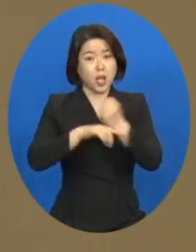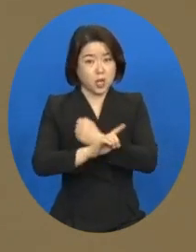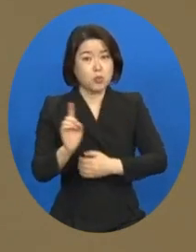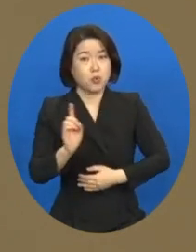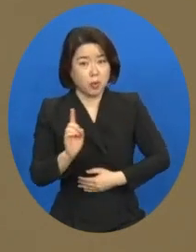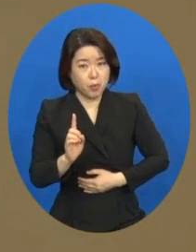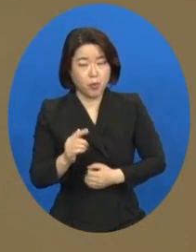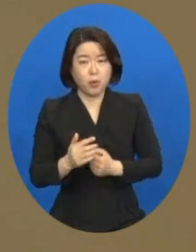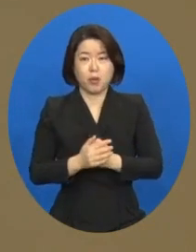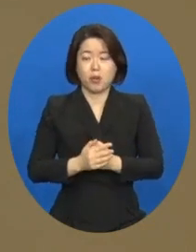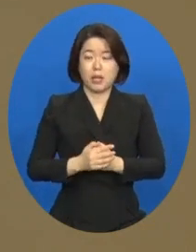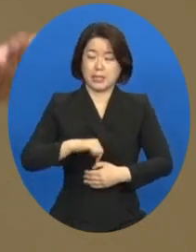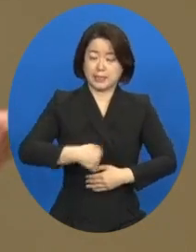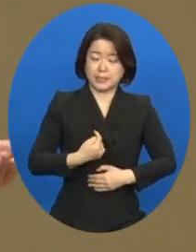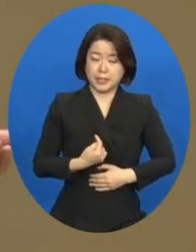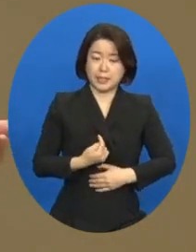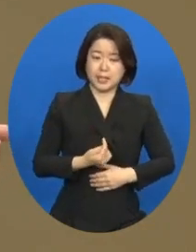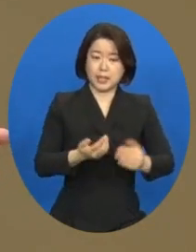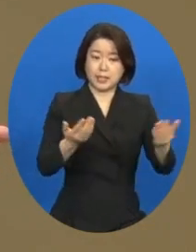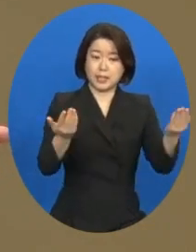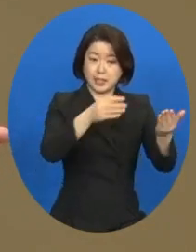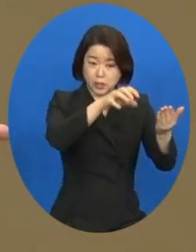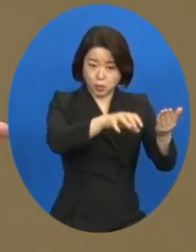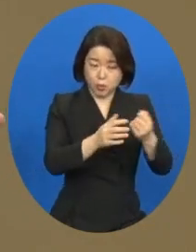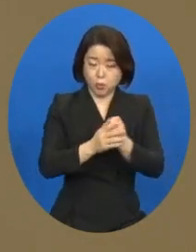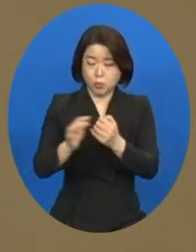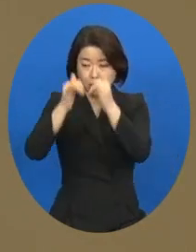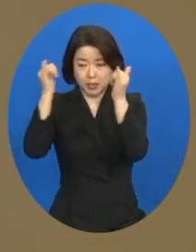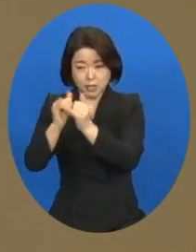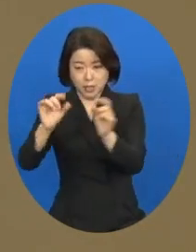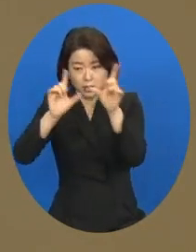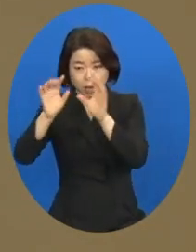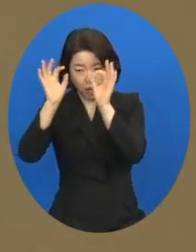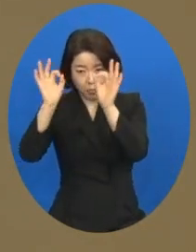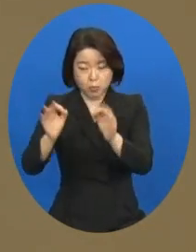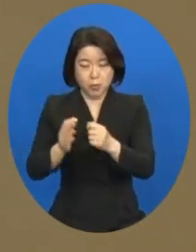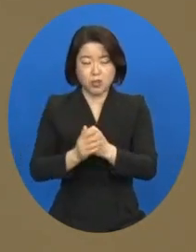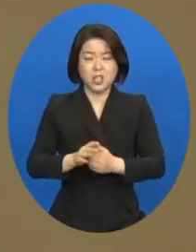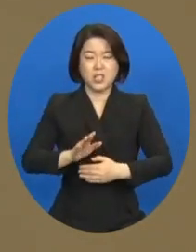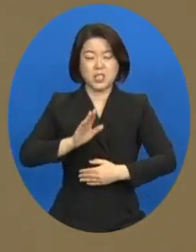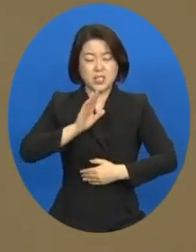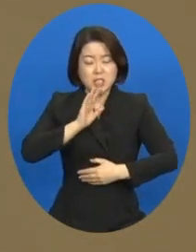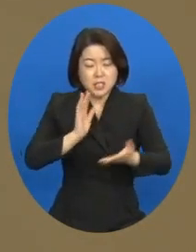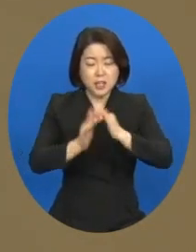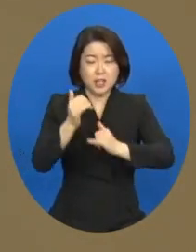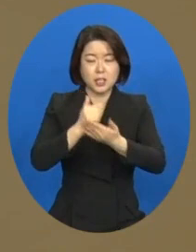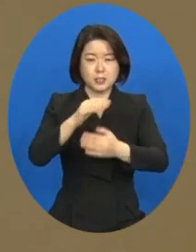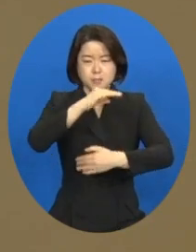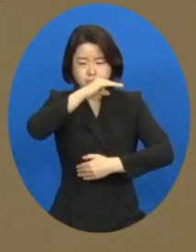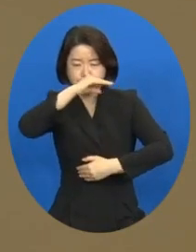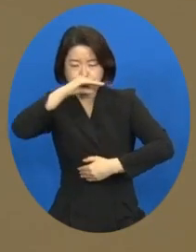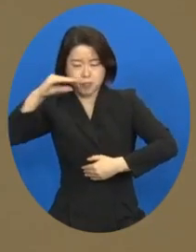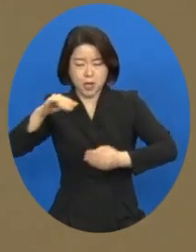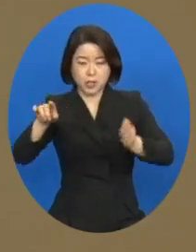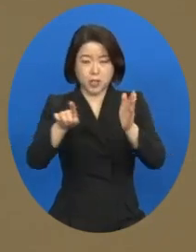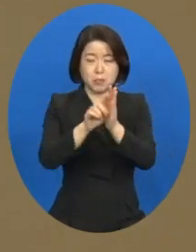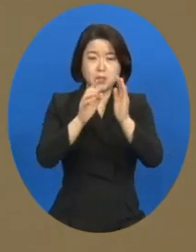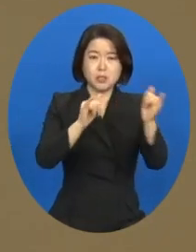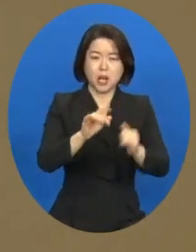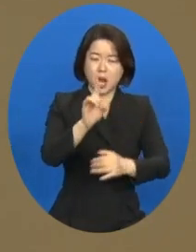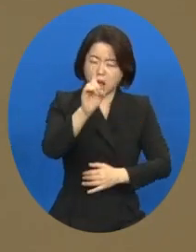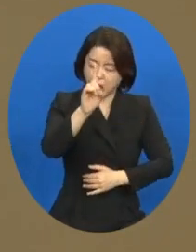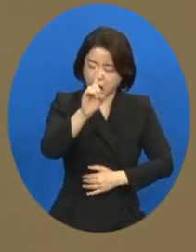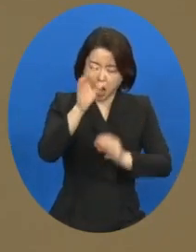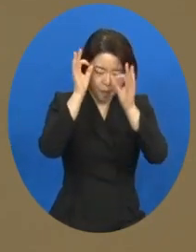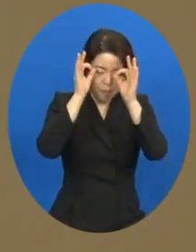자기가 직장이나 사회생활 하면서 진짜 예수님을 제대로 믿는 사람을 한 사람도 못